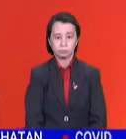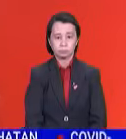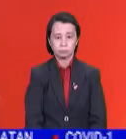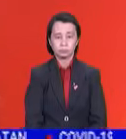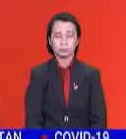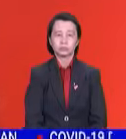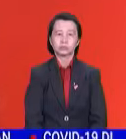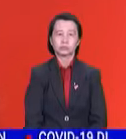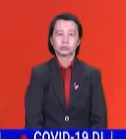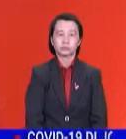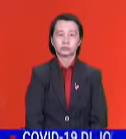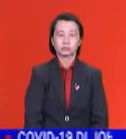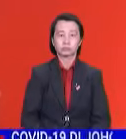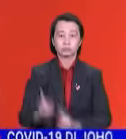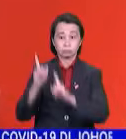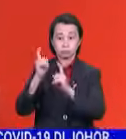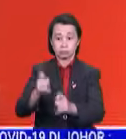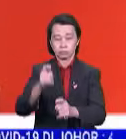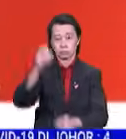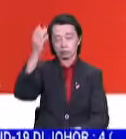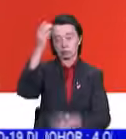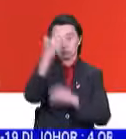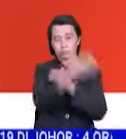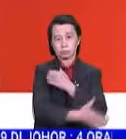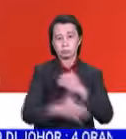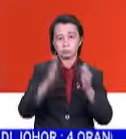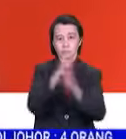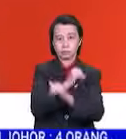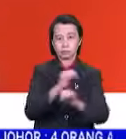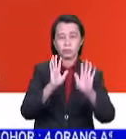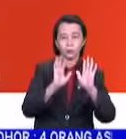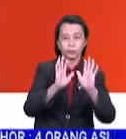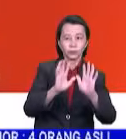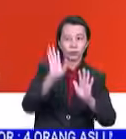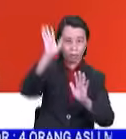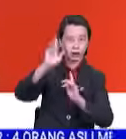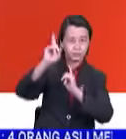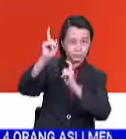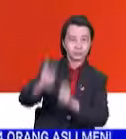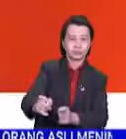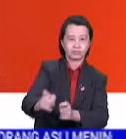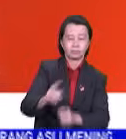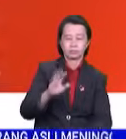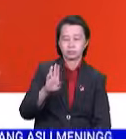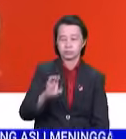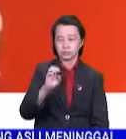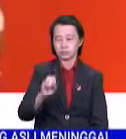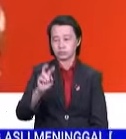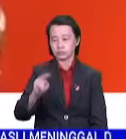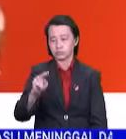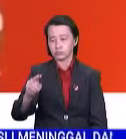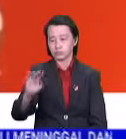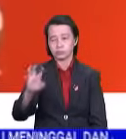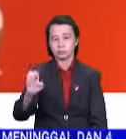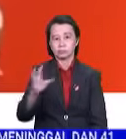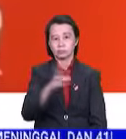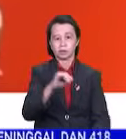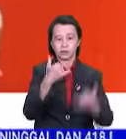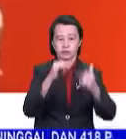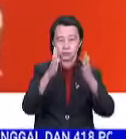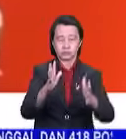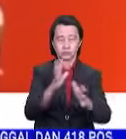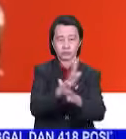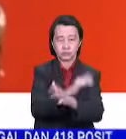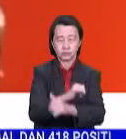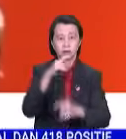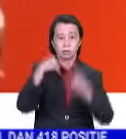Hai sementara itu ganjaran daripada kerajaan Negeri Sarawak menanti jago paralympic negara handphone ibunya Agustin serta atlet